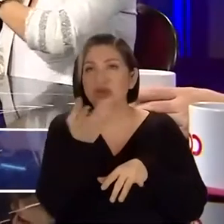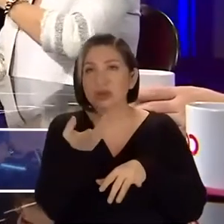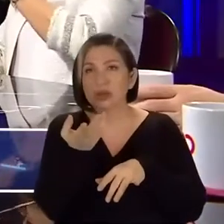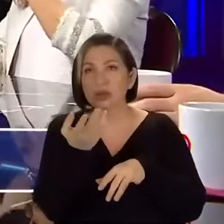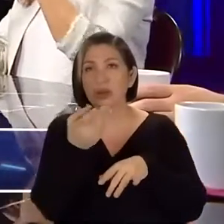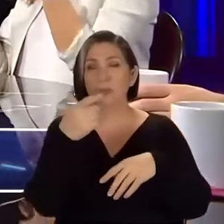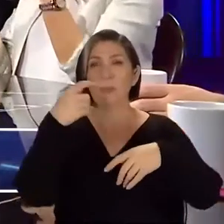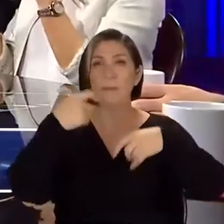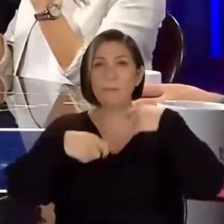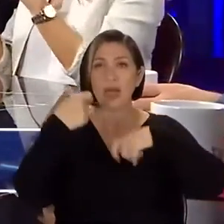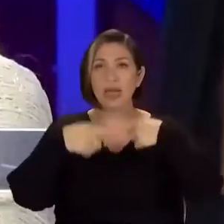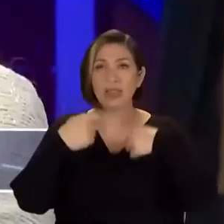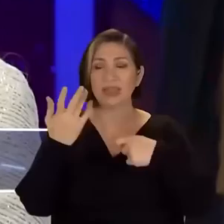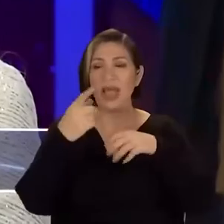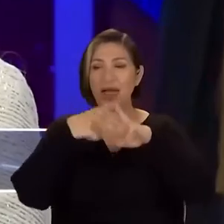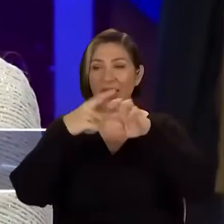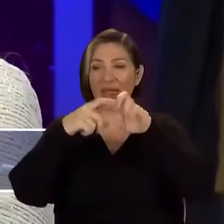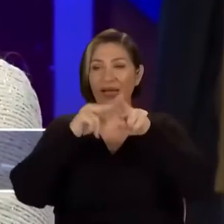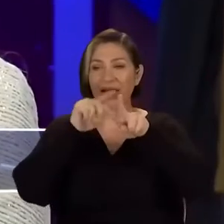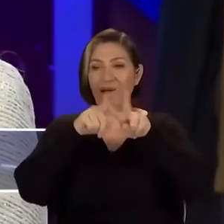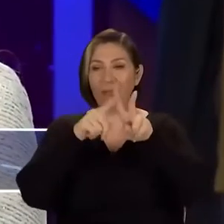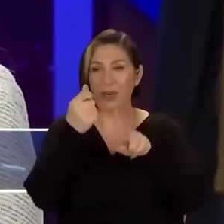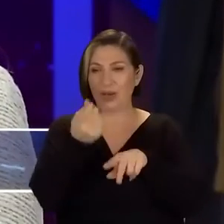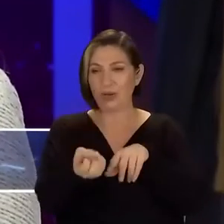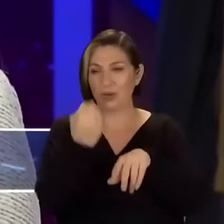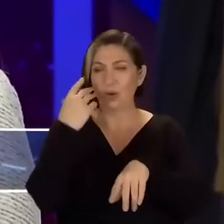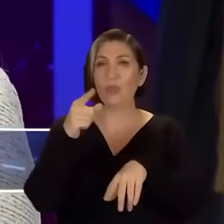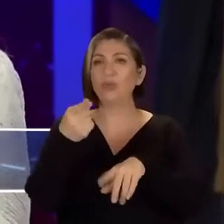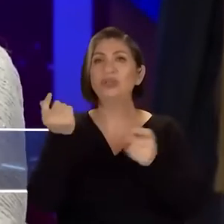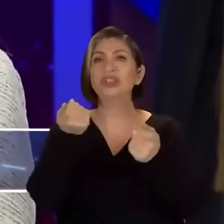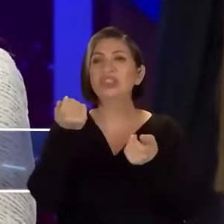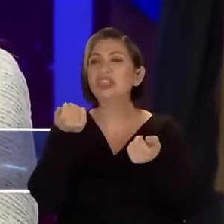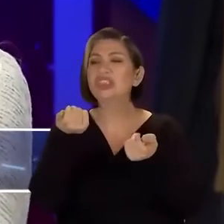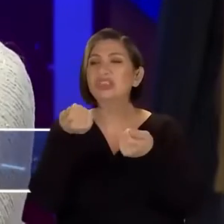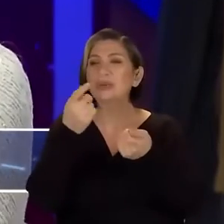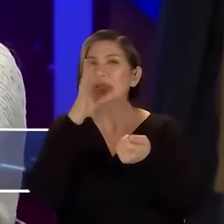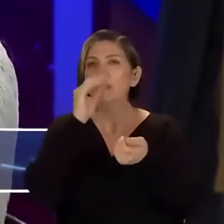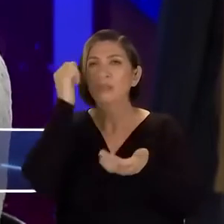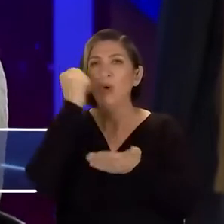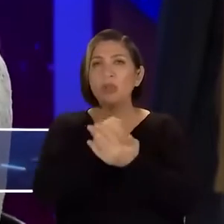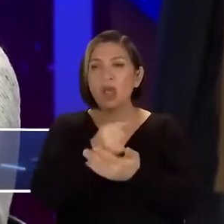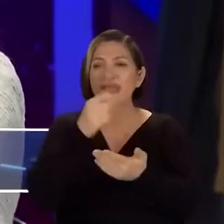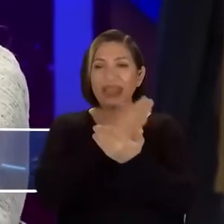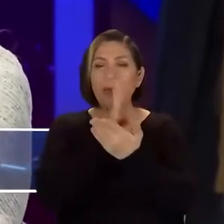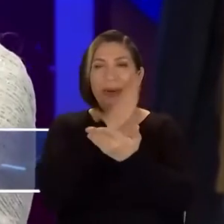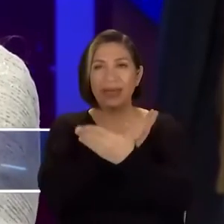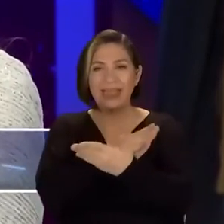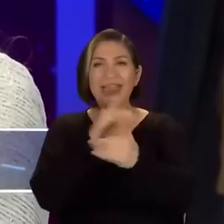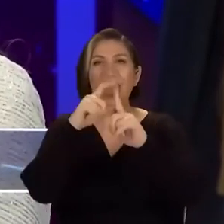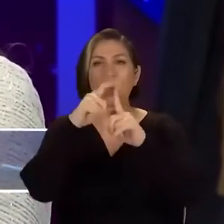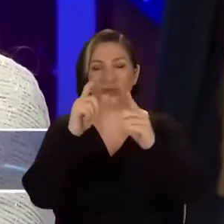normalde bankadan Erkan bana para gönderdiği zaman bu işlemi kim onaylıyor? Bankada birisi dekont basıyor ve